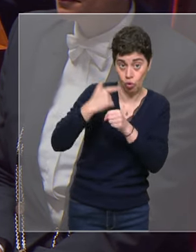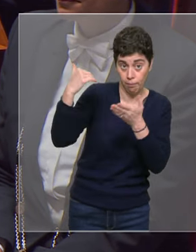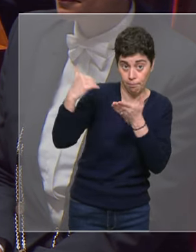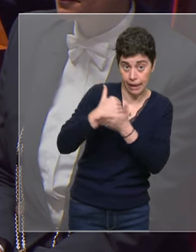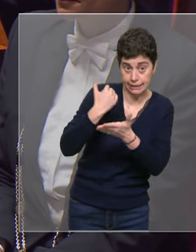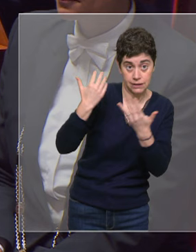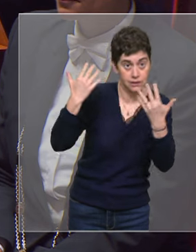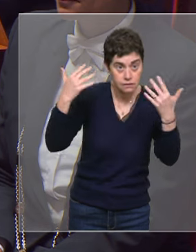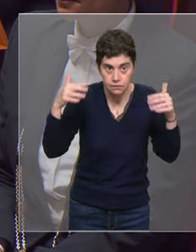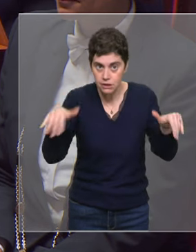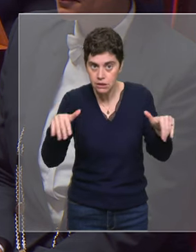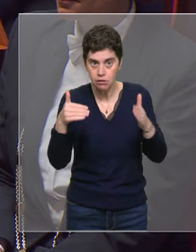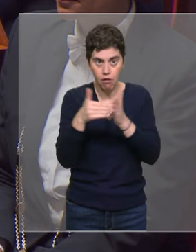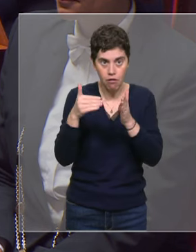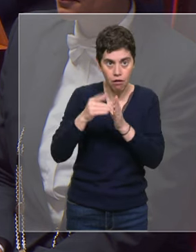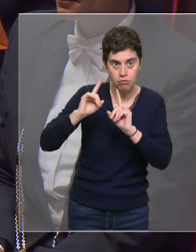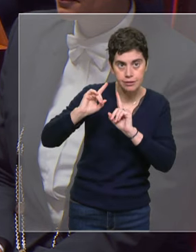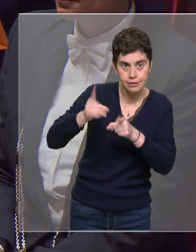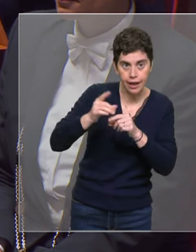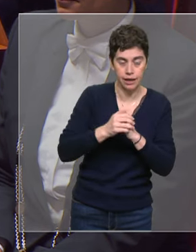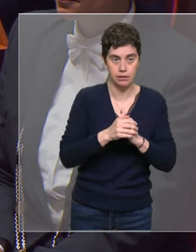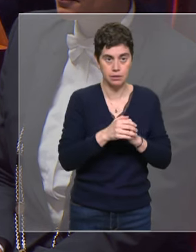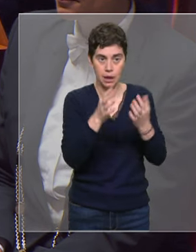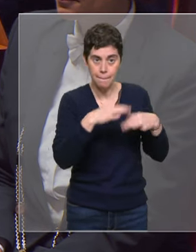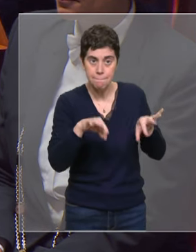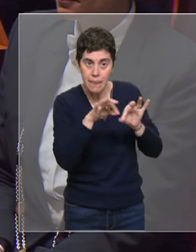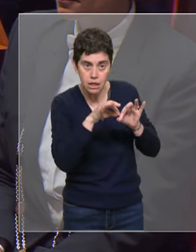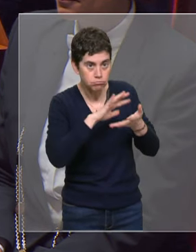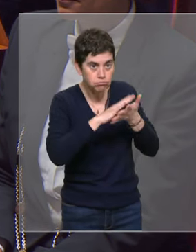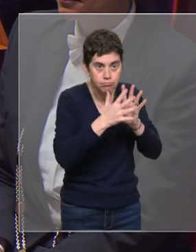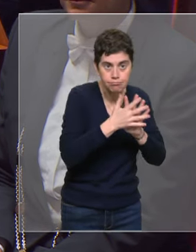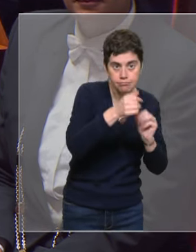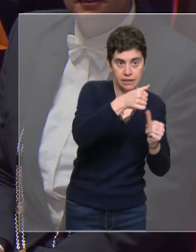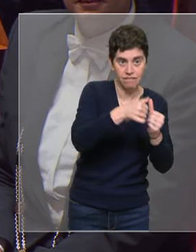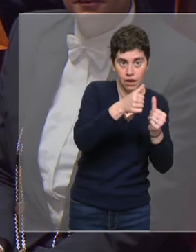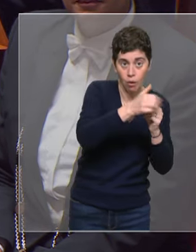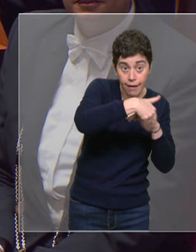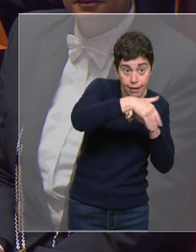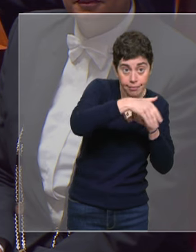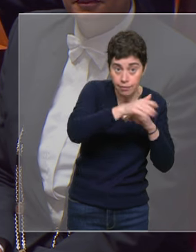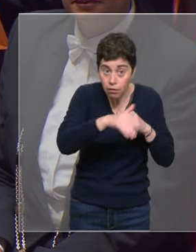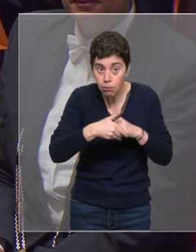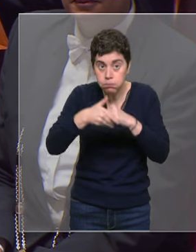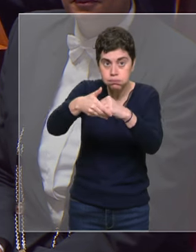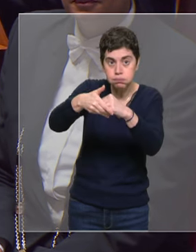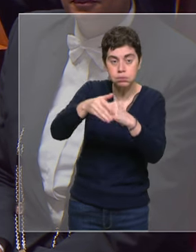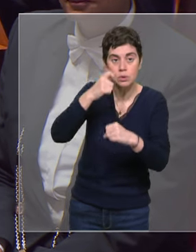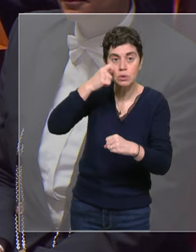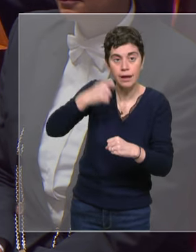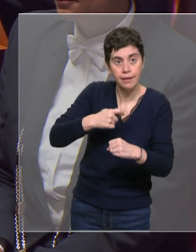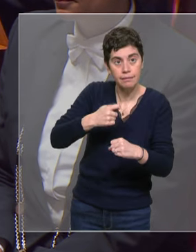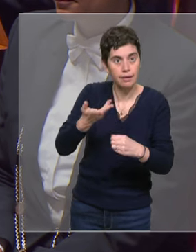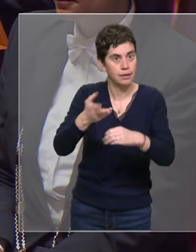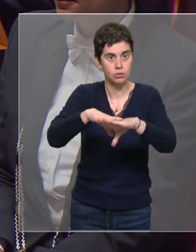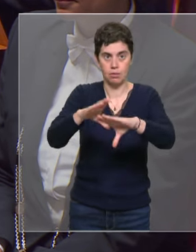pays européens et d'autres alliés aient soutenu l'Ukraine militairement pour tenir, les Ukrainiens ne vivent toujours pas en